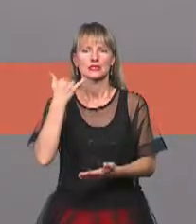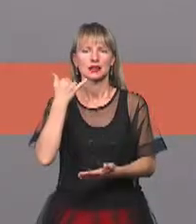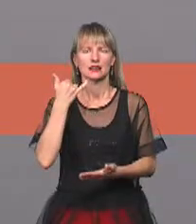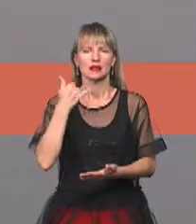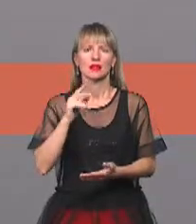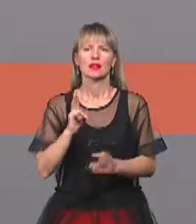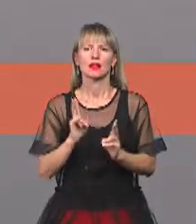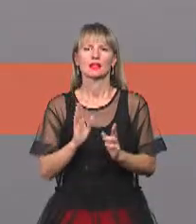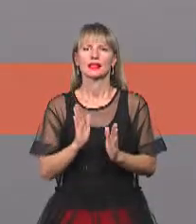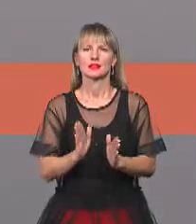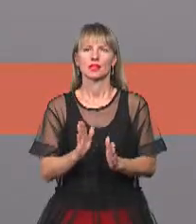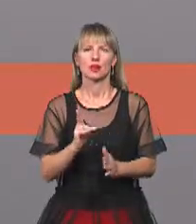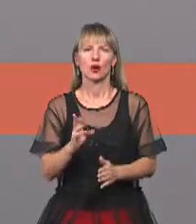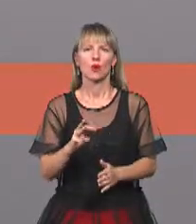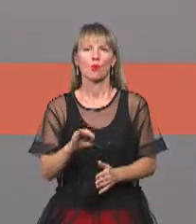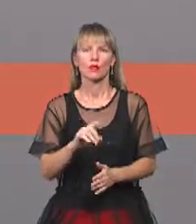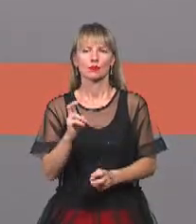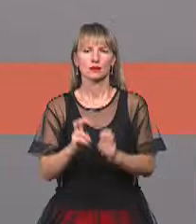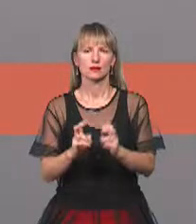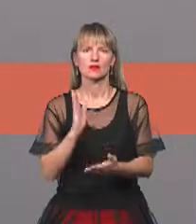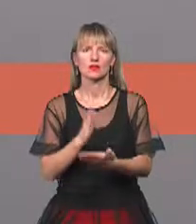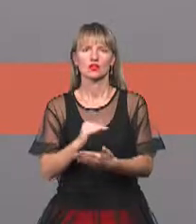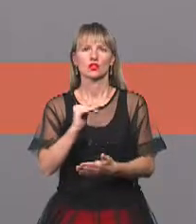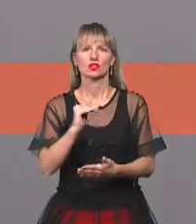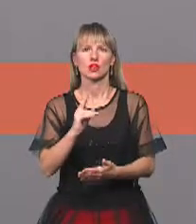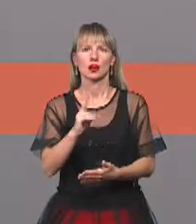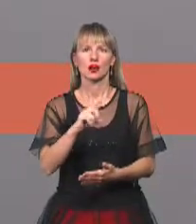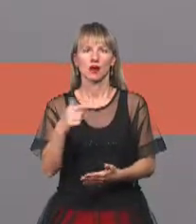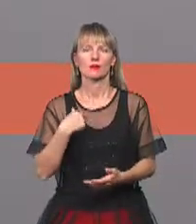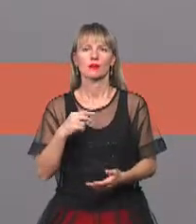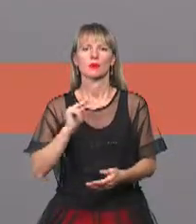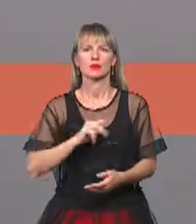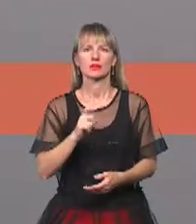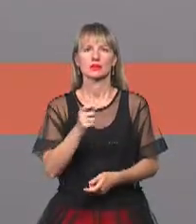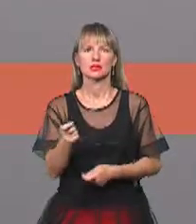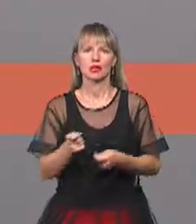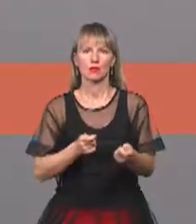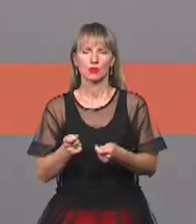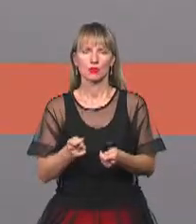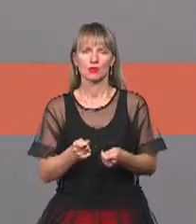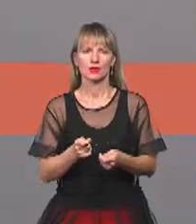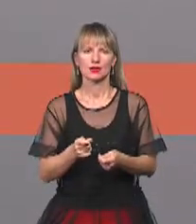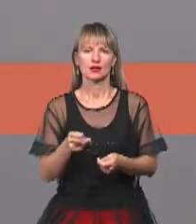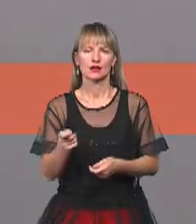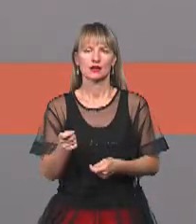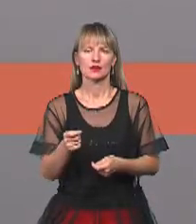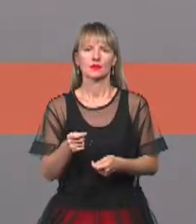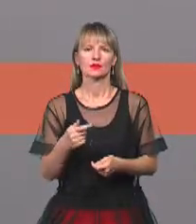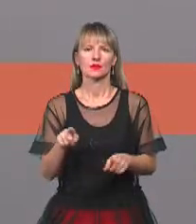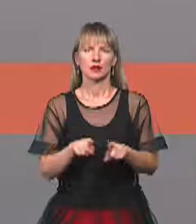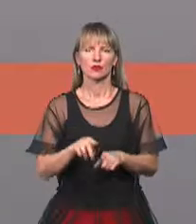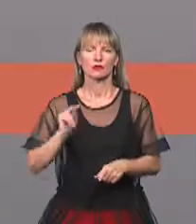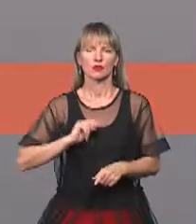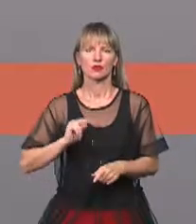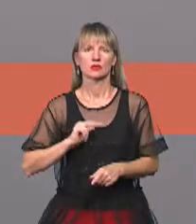з комунальними підприємствами у сфері ЖКХ, так, ми співпрацюємо ще з департаментами, управліннями. Також співпрацюємо з підприємствами, які